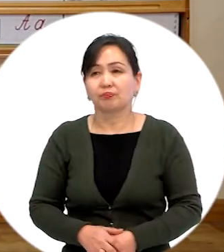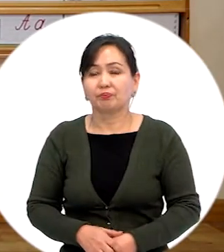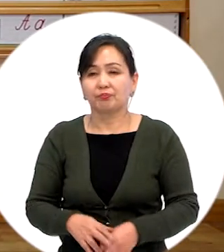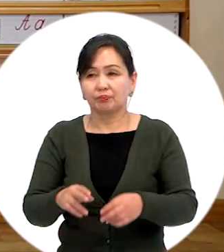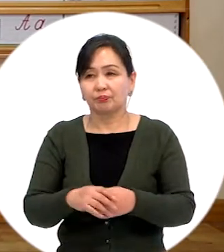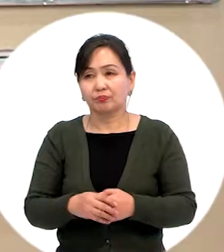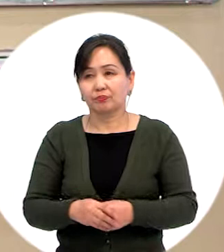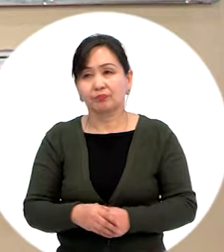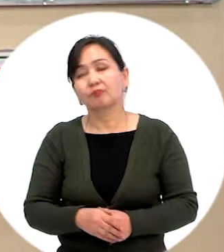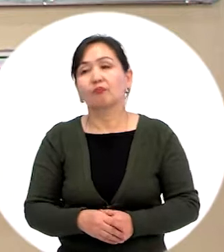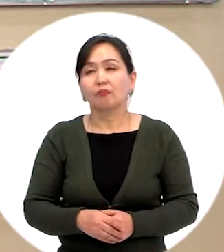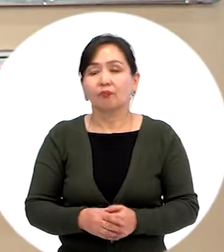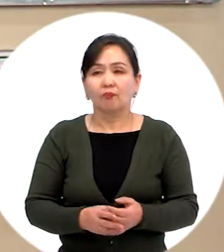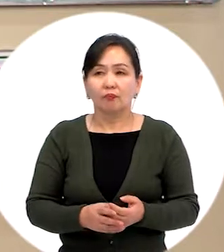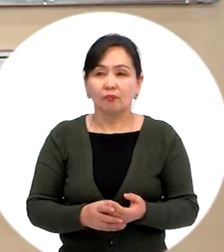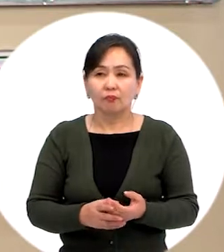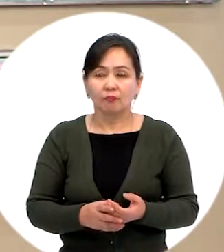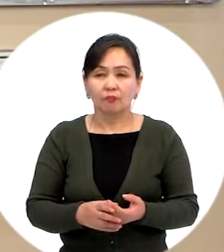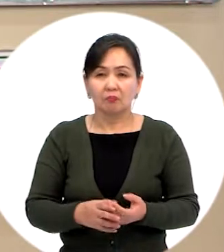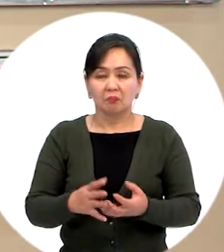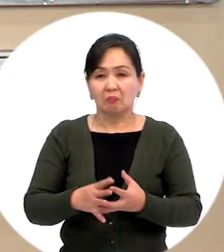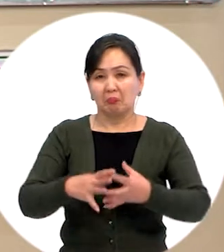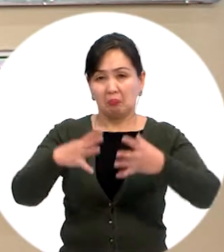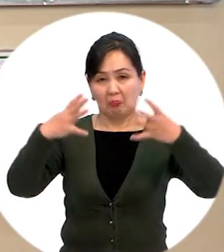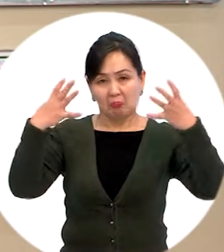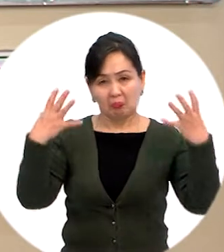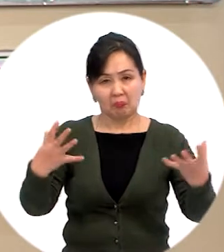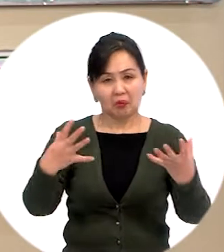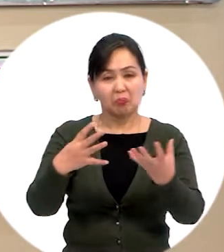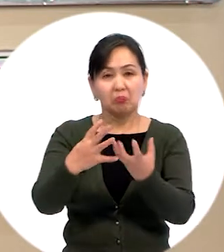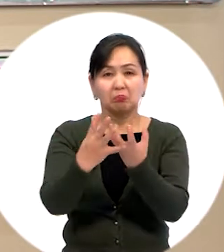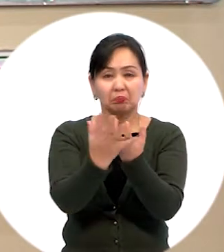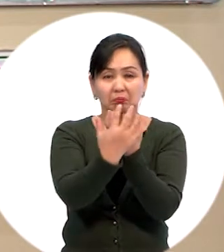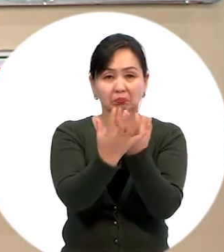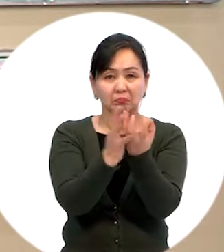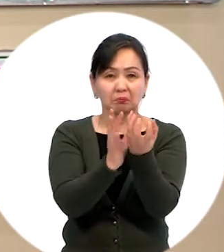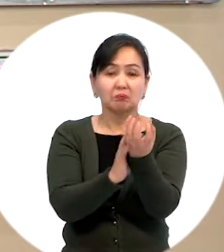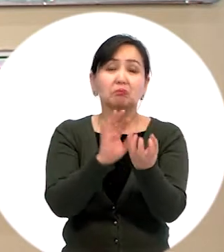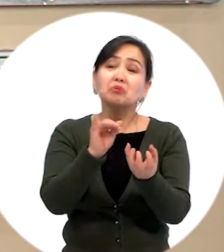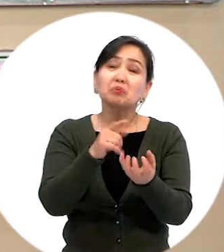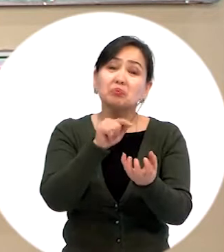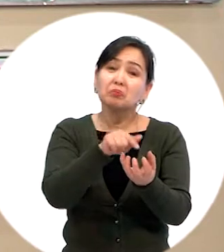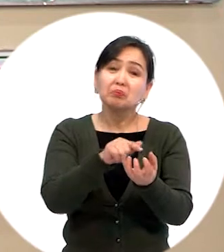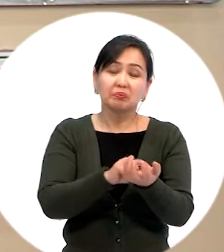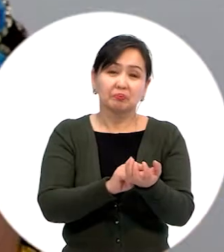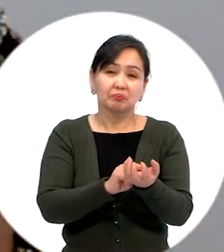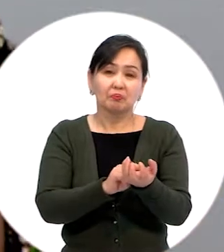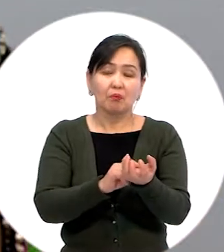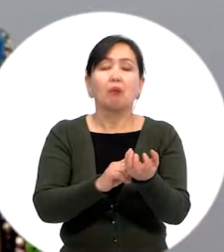байна. За, бидний хамгийн том зүйлээ худалдаж авсан. Юу вэ